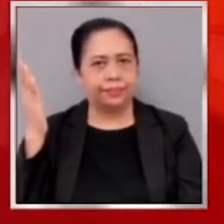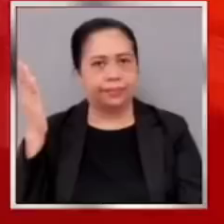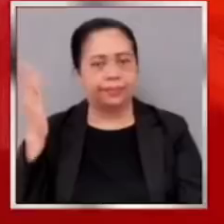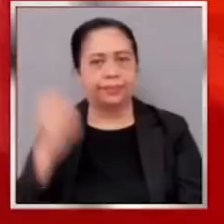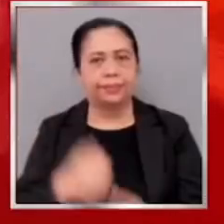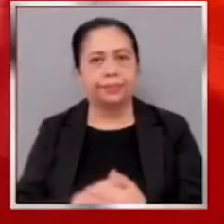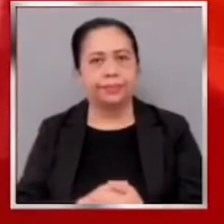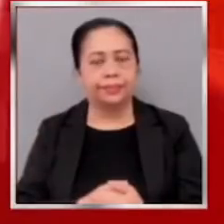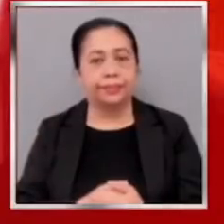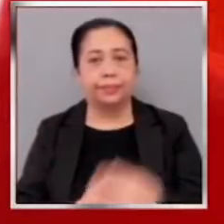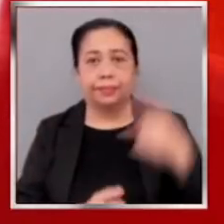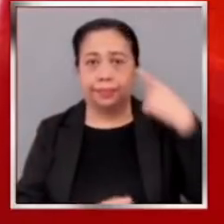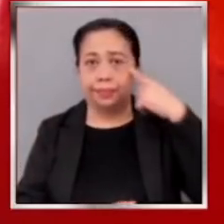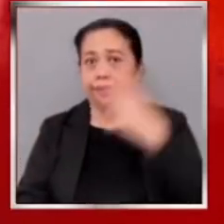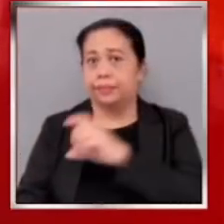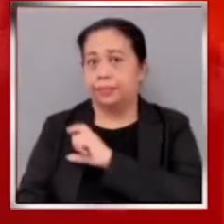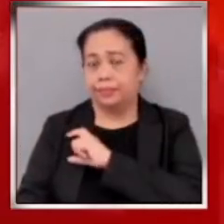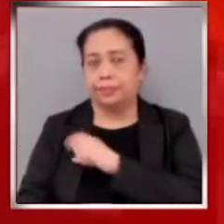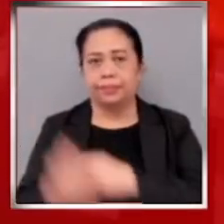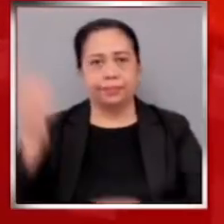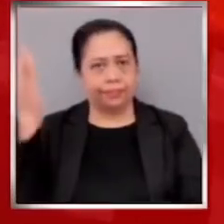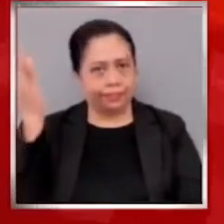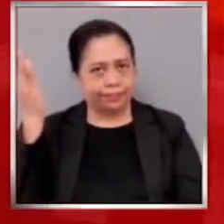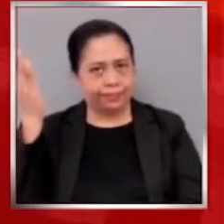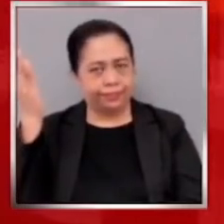1,845,344. Ping Lacson,